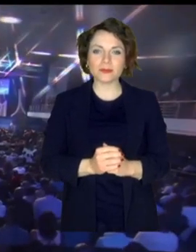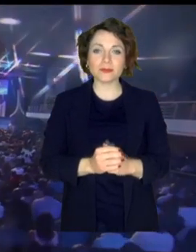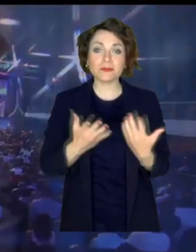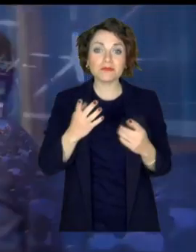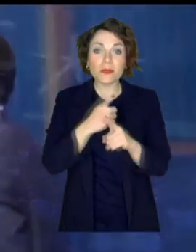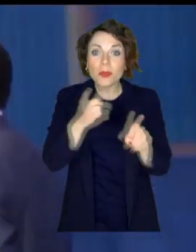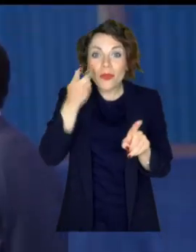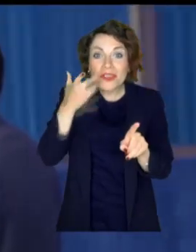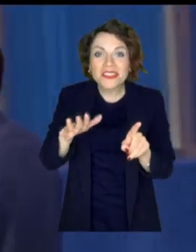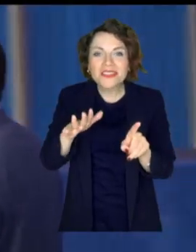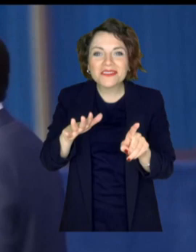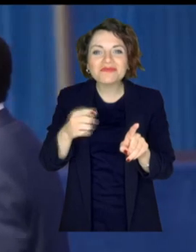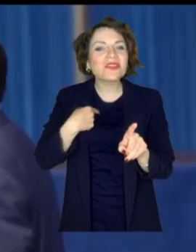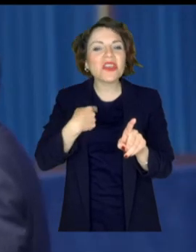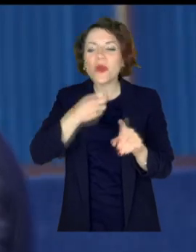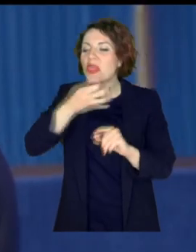Quindi, avete visto, vinco sempre.